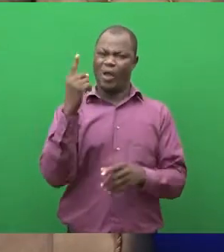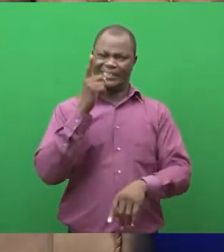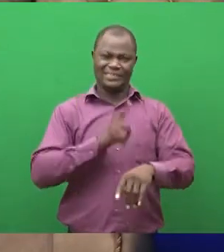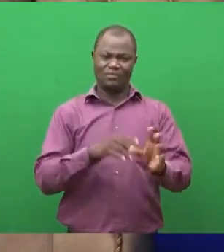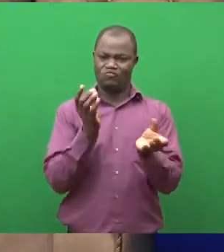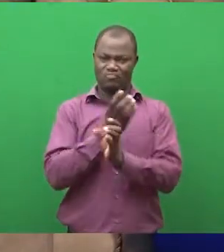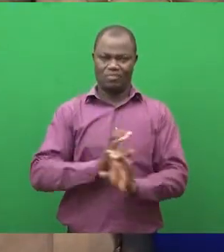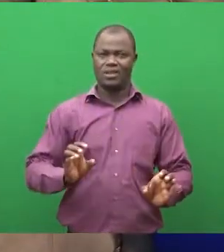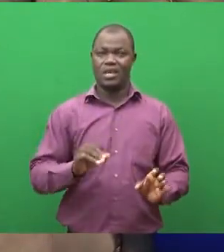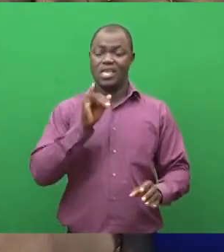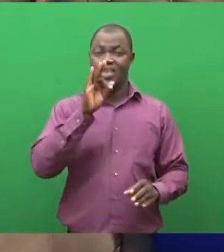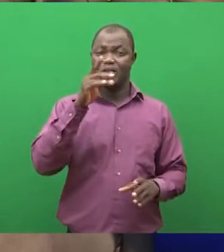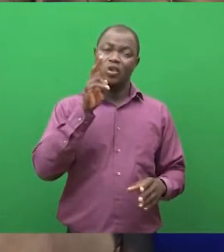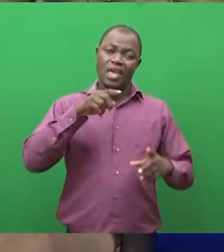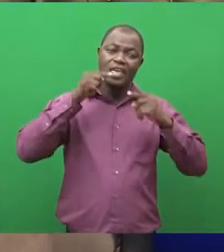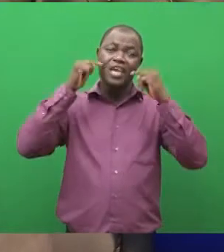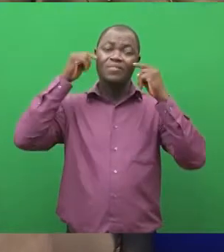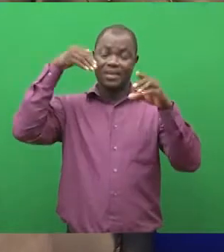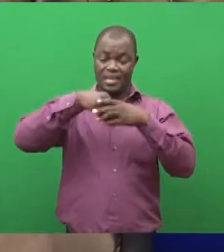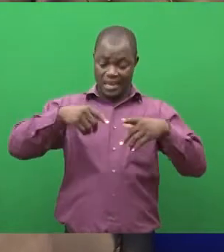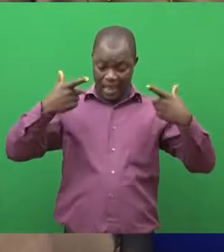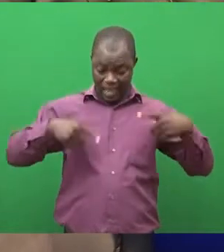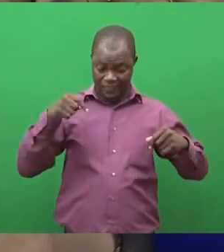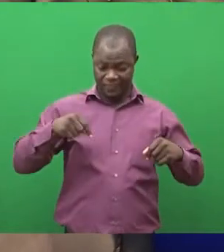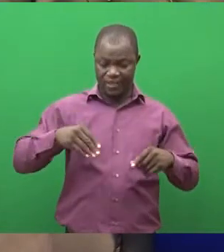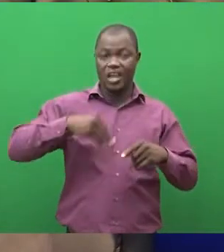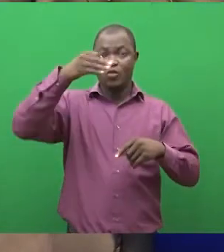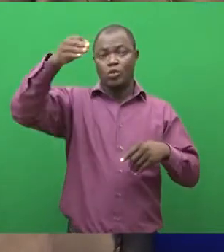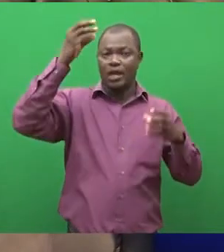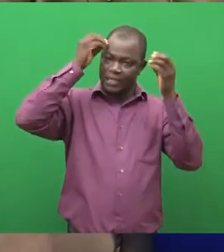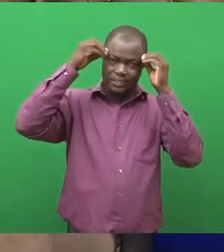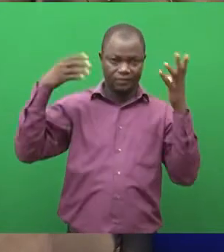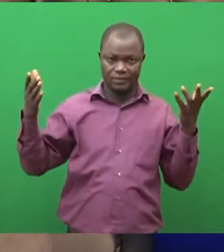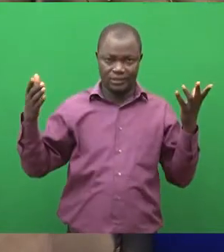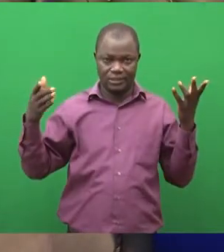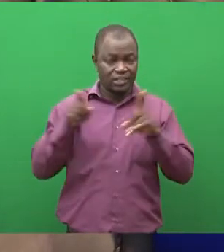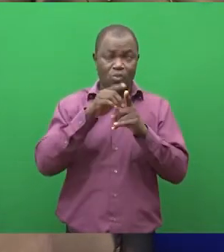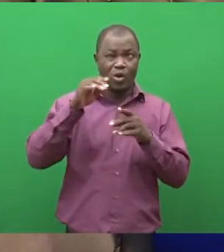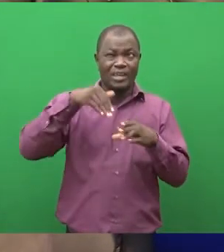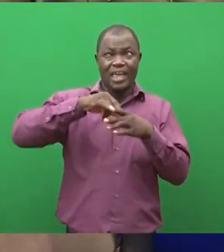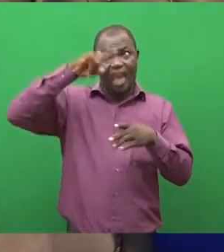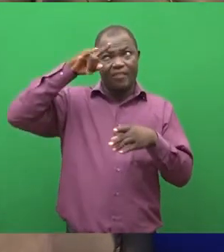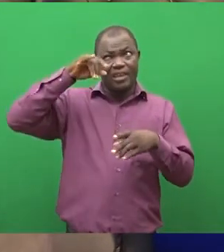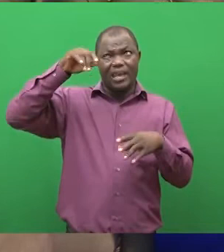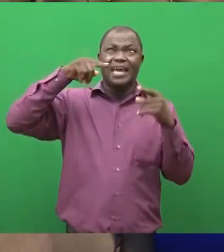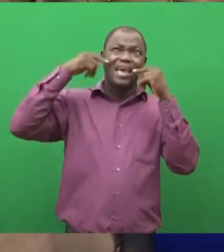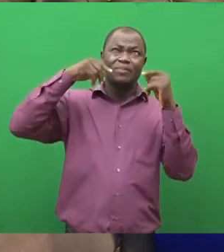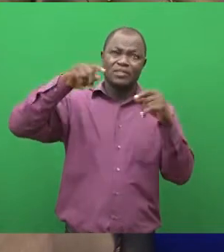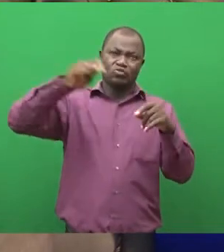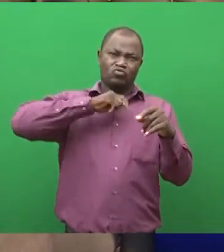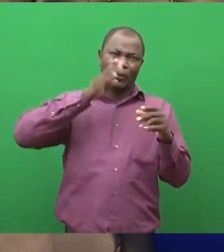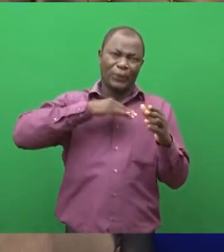chete. Saka kana matadza kufara paupenyu huno wemberi hatisatamboona akadzoka akataura kuti wakamira sei. Saka izvozvo